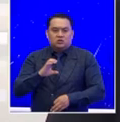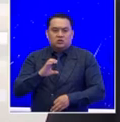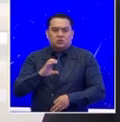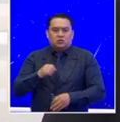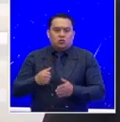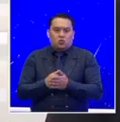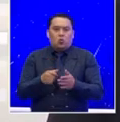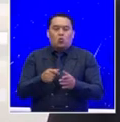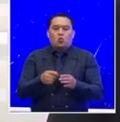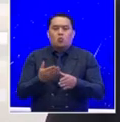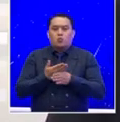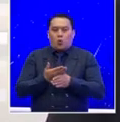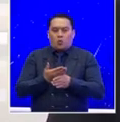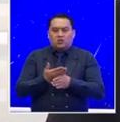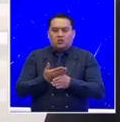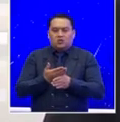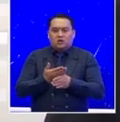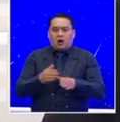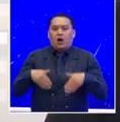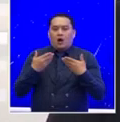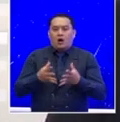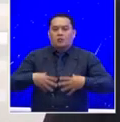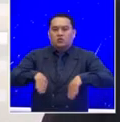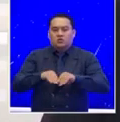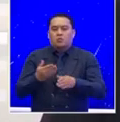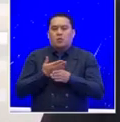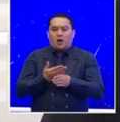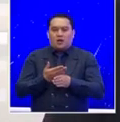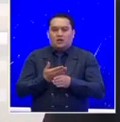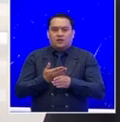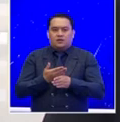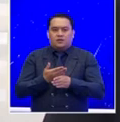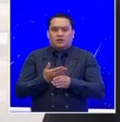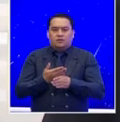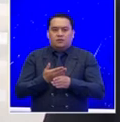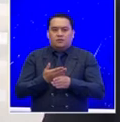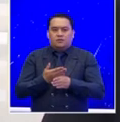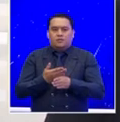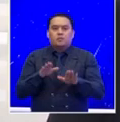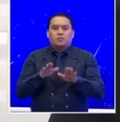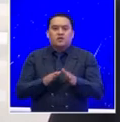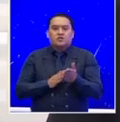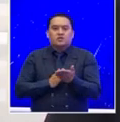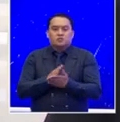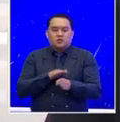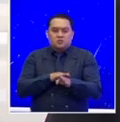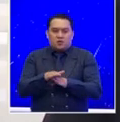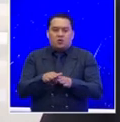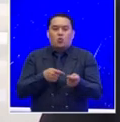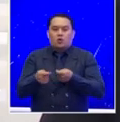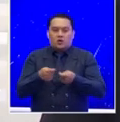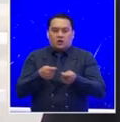доводит до граждан, юридическую помощь оказывают, также общественность помогает, местные исполнительные органы приходят, руководители